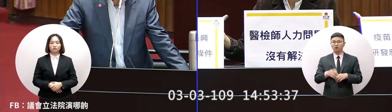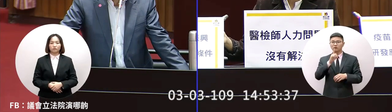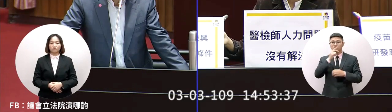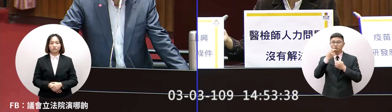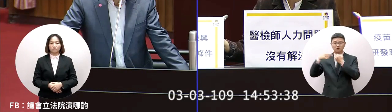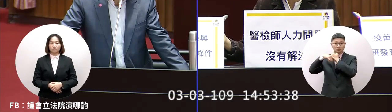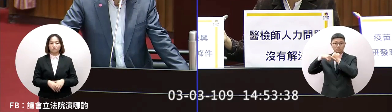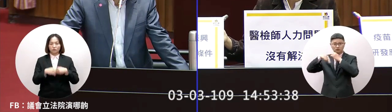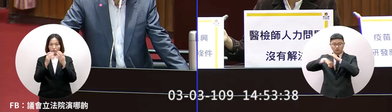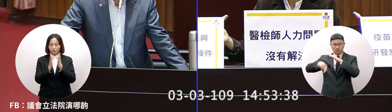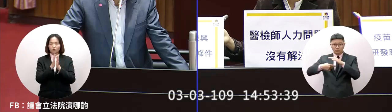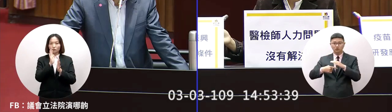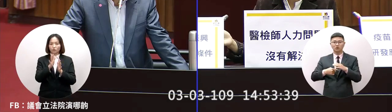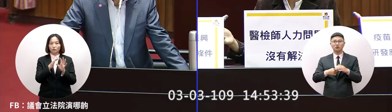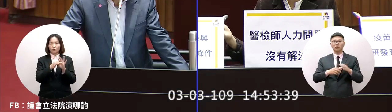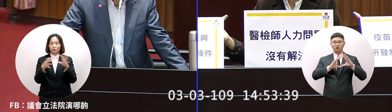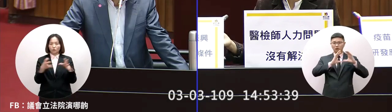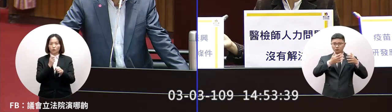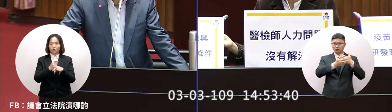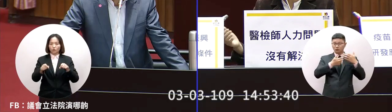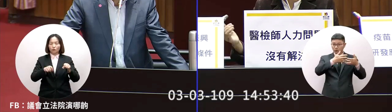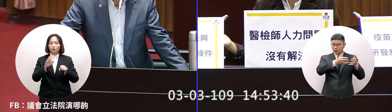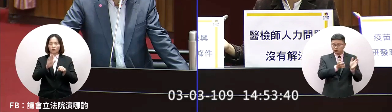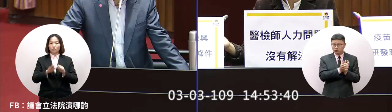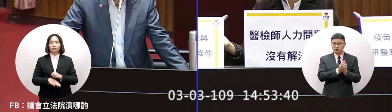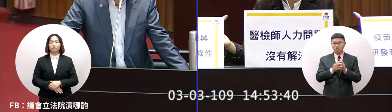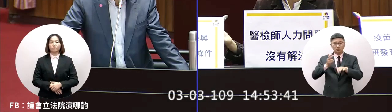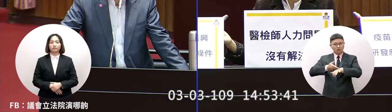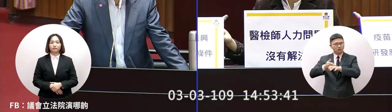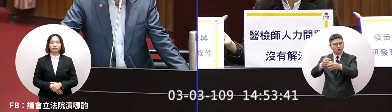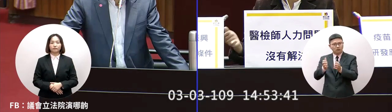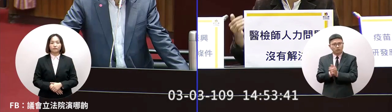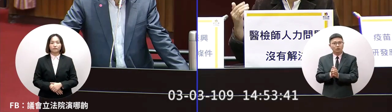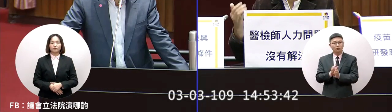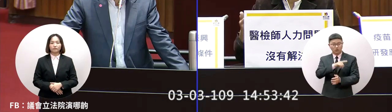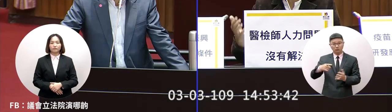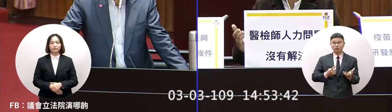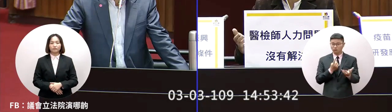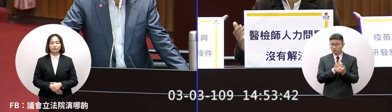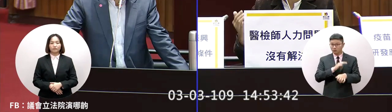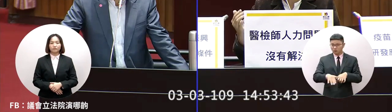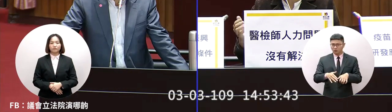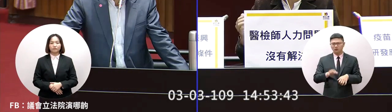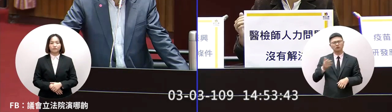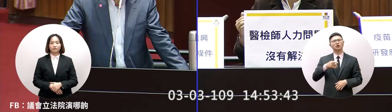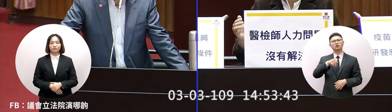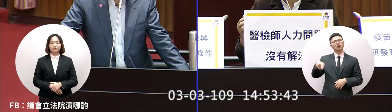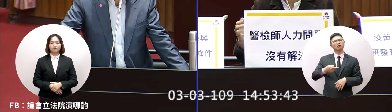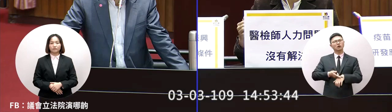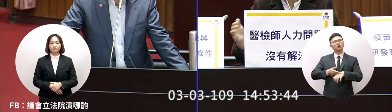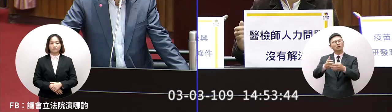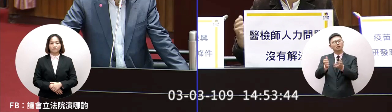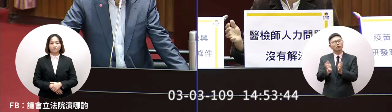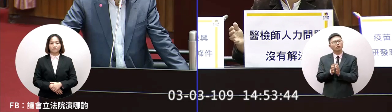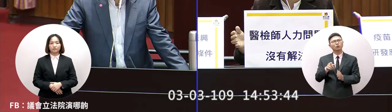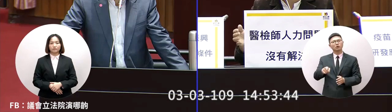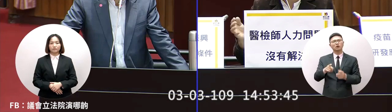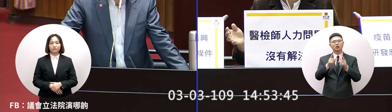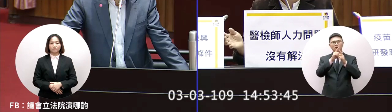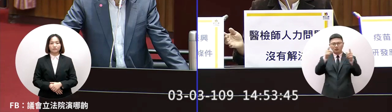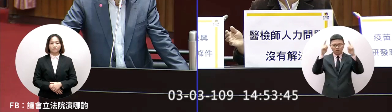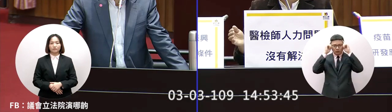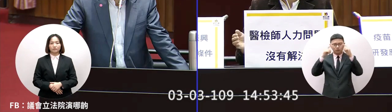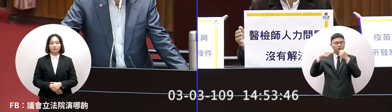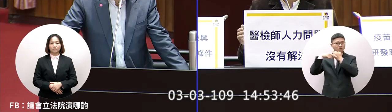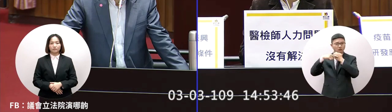院 对都有相关的合作计划都在进行。 科技部没有编，就是因为很多大专院校相关的那个科系